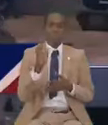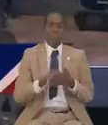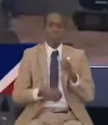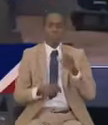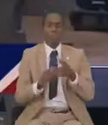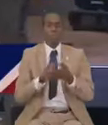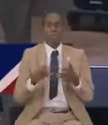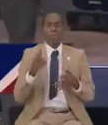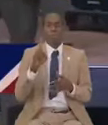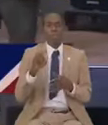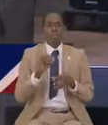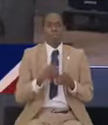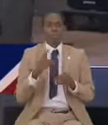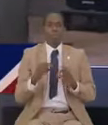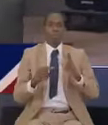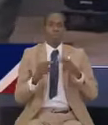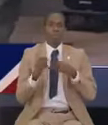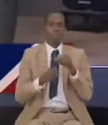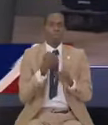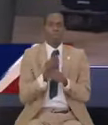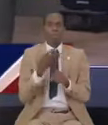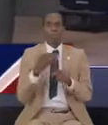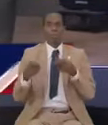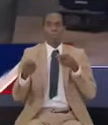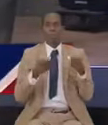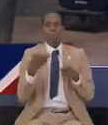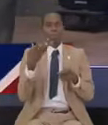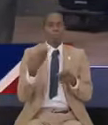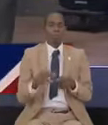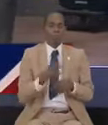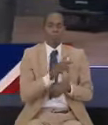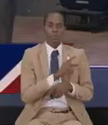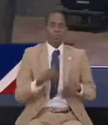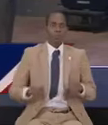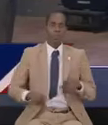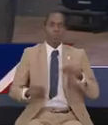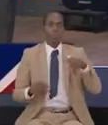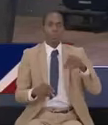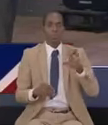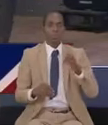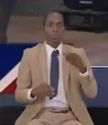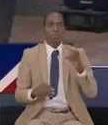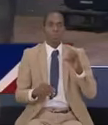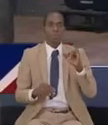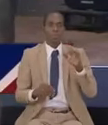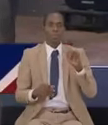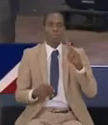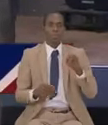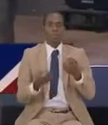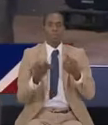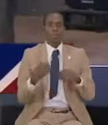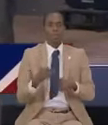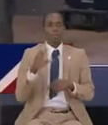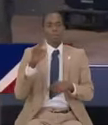1 verset 1 la troisième année du règne de Dieu Jacqueline roi de Juda